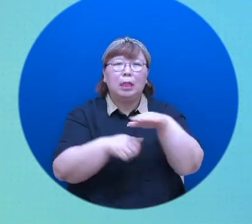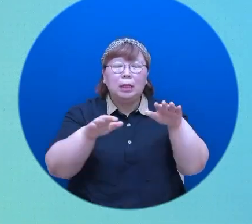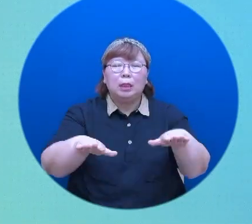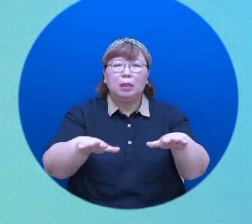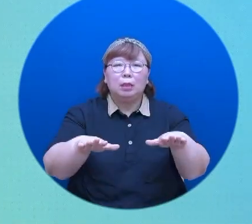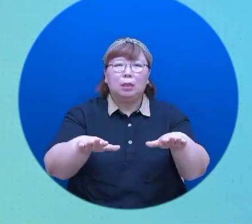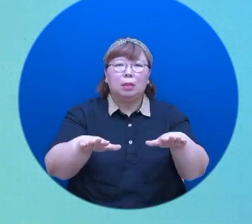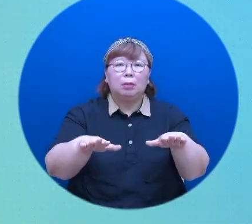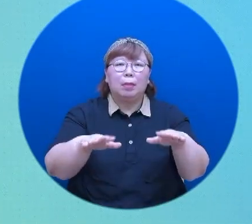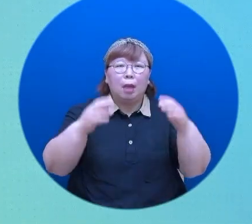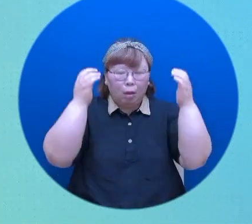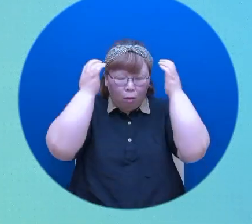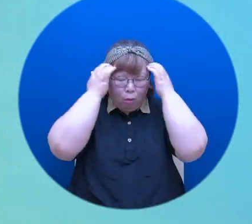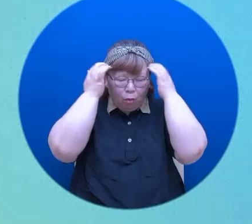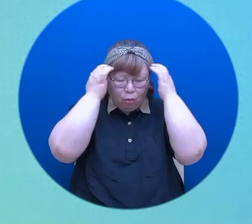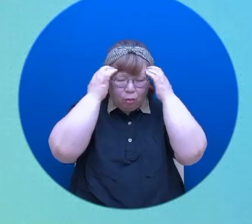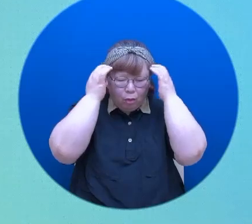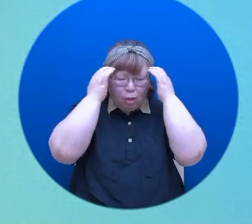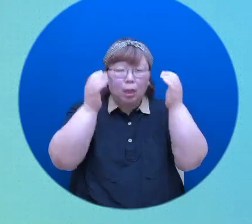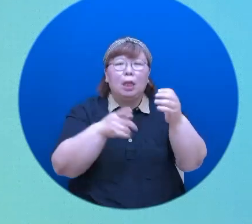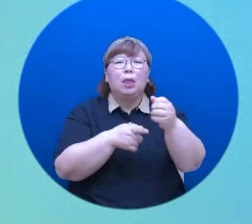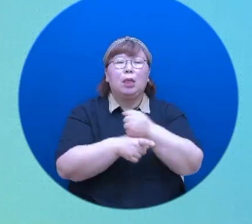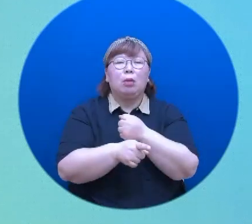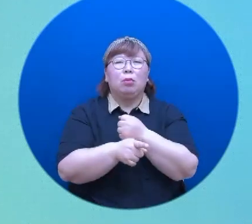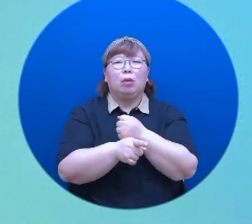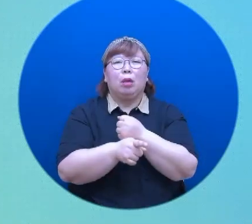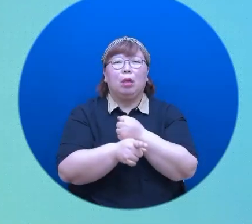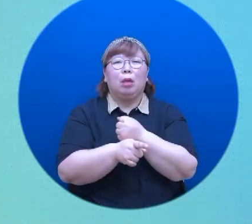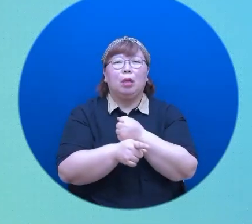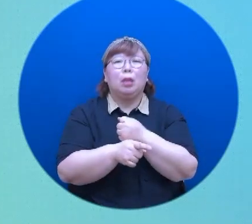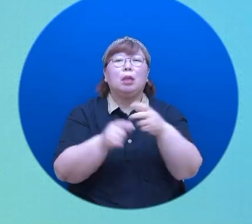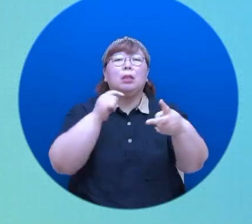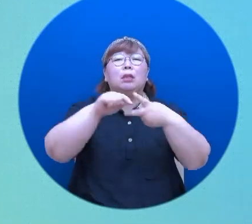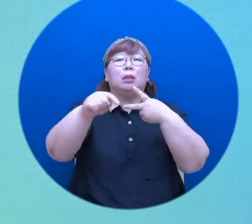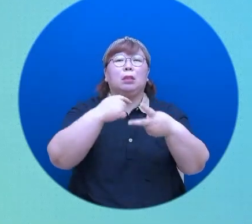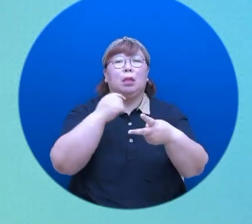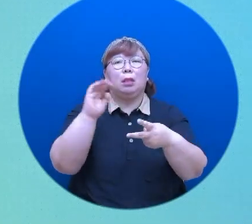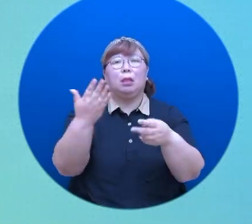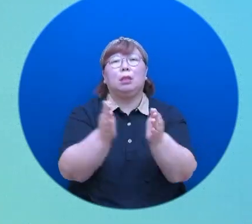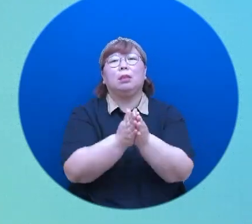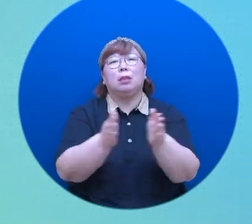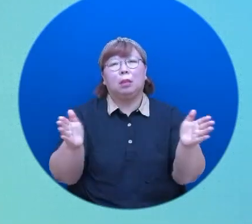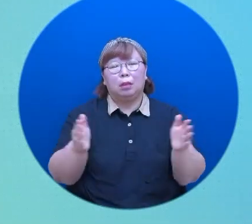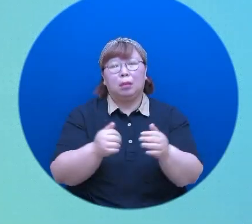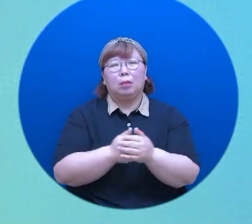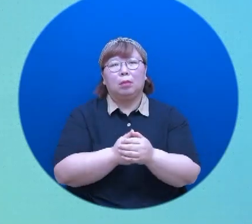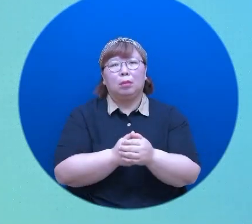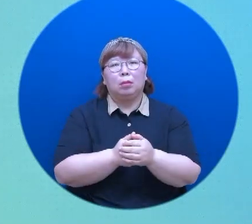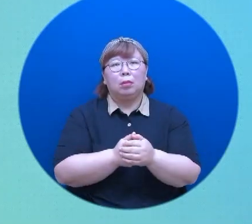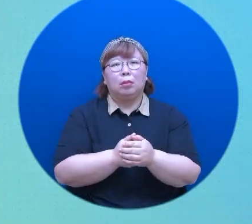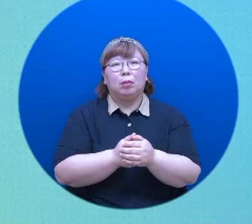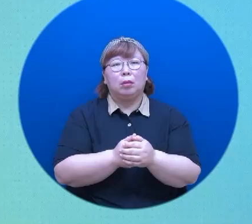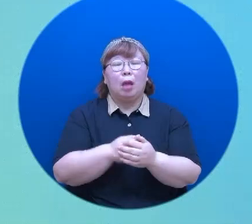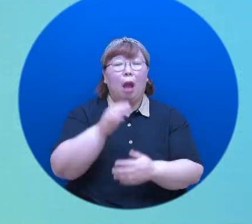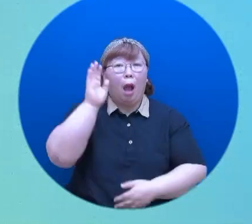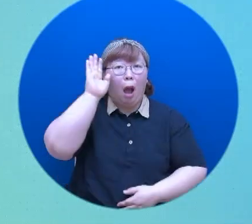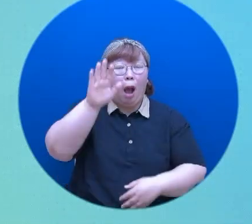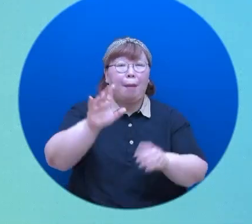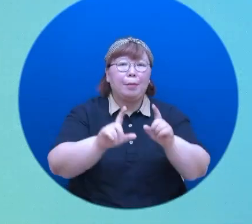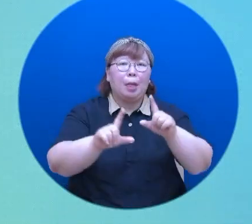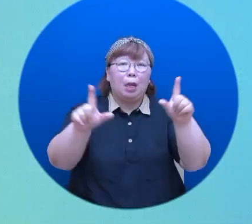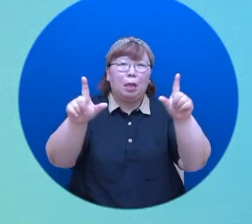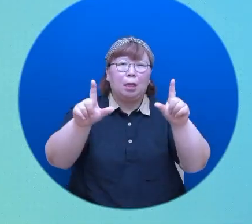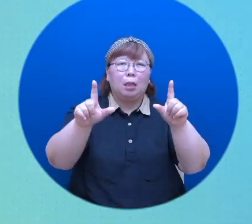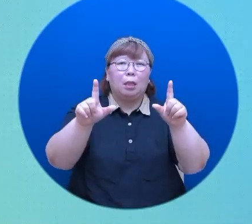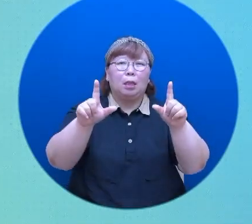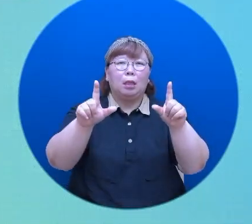현재의 고난의 이유가 이해되기 시작합니다. 그리고 다가올 내일이,